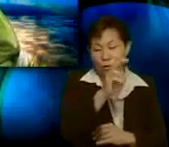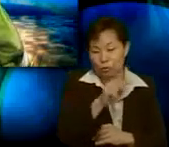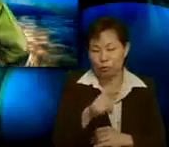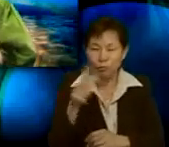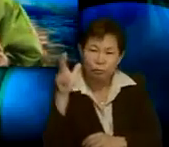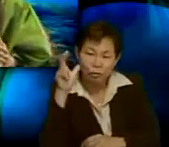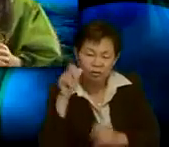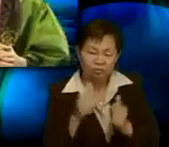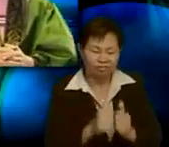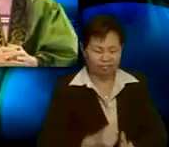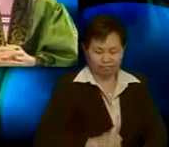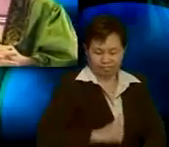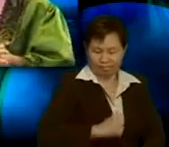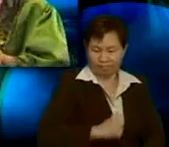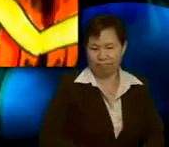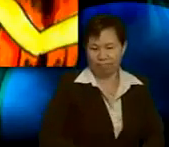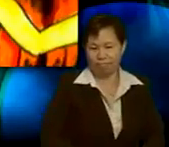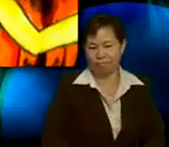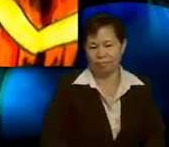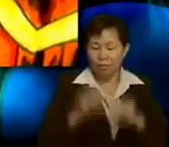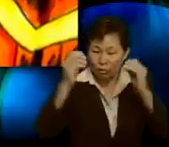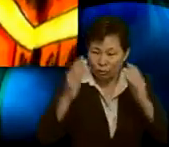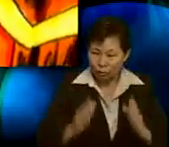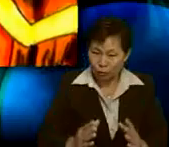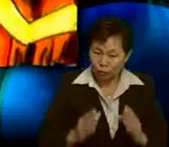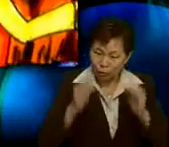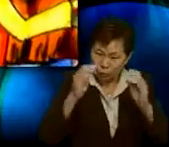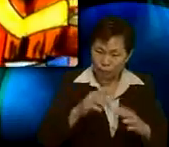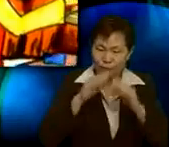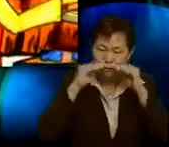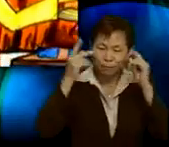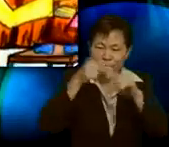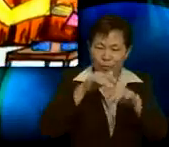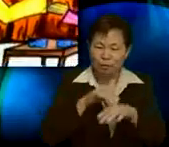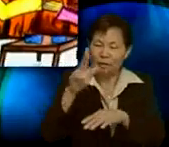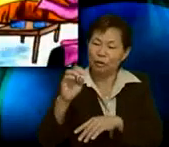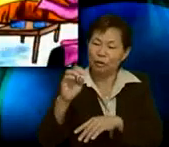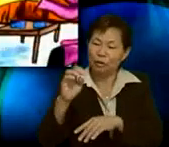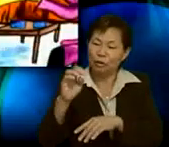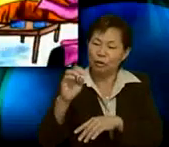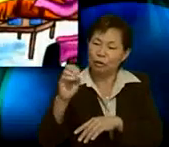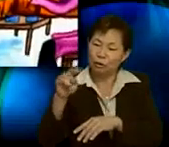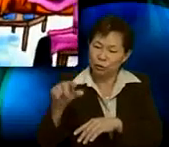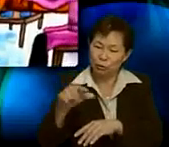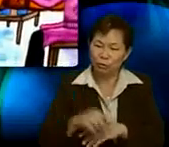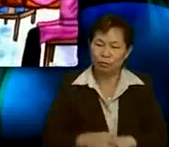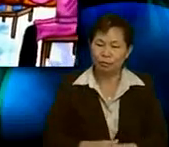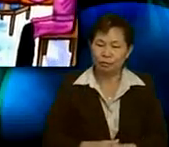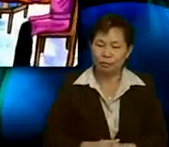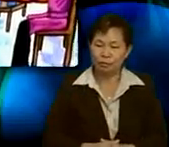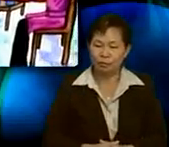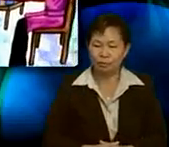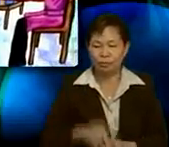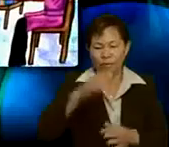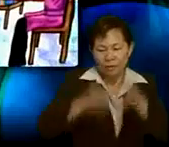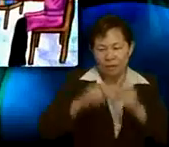mendengar dengan bangganya. Guru itu tersenyum kepada Namsum dan berkata,